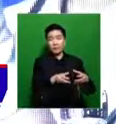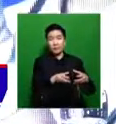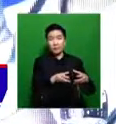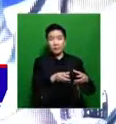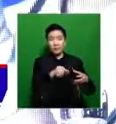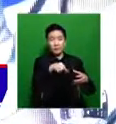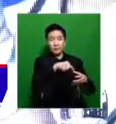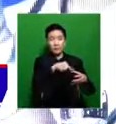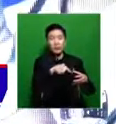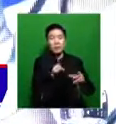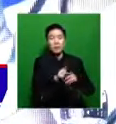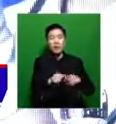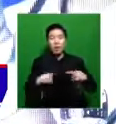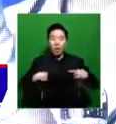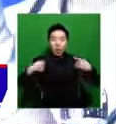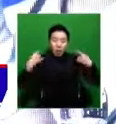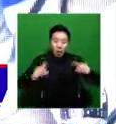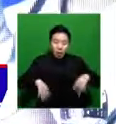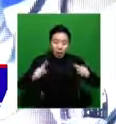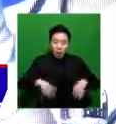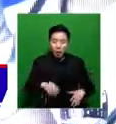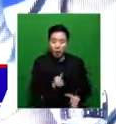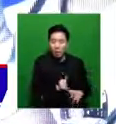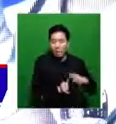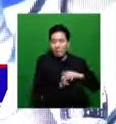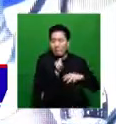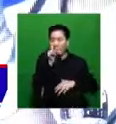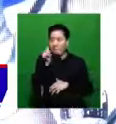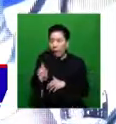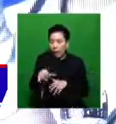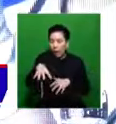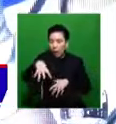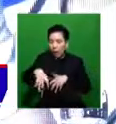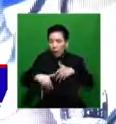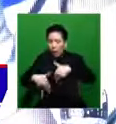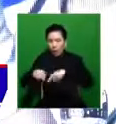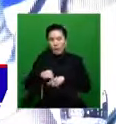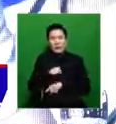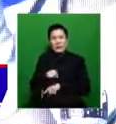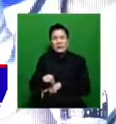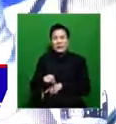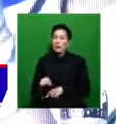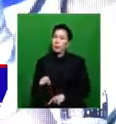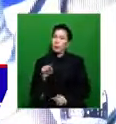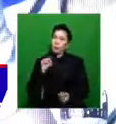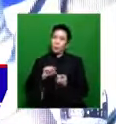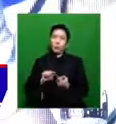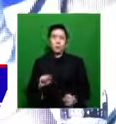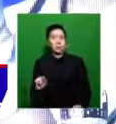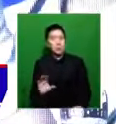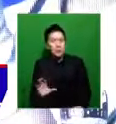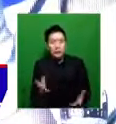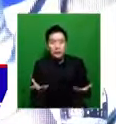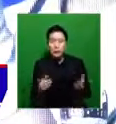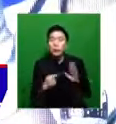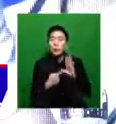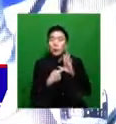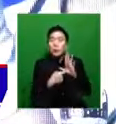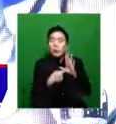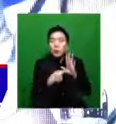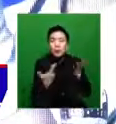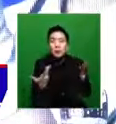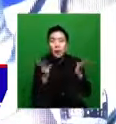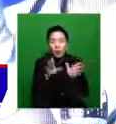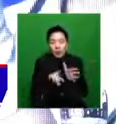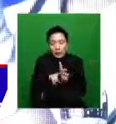มีความประมาทนะครับไปอยู่ในสถานที่ที่ไม่ควรจะไปในช่วงนี้นะครับอย่างเช่น